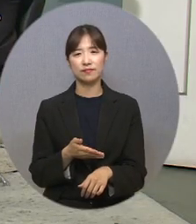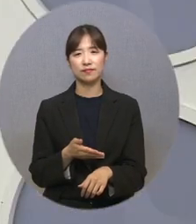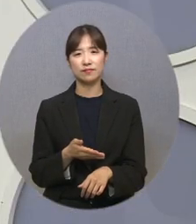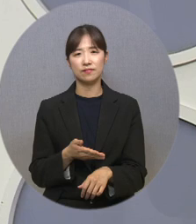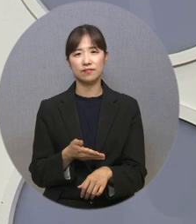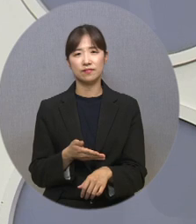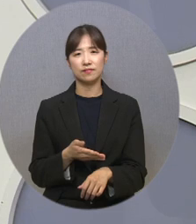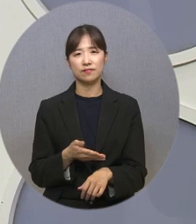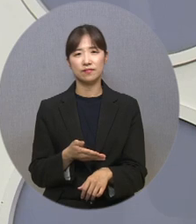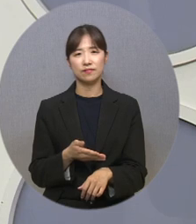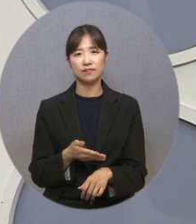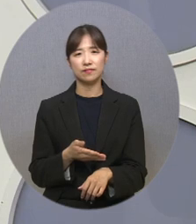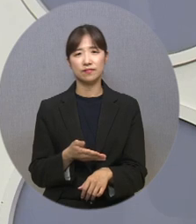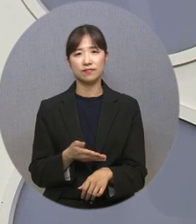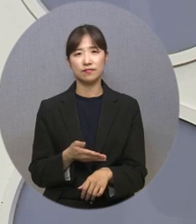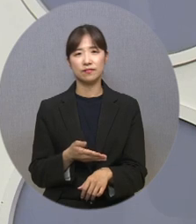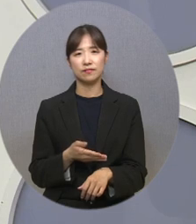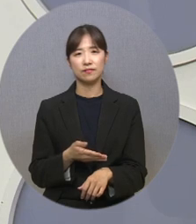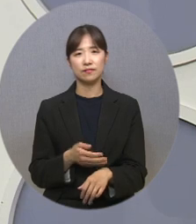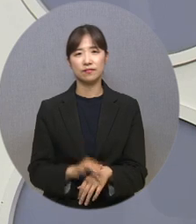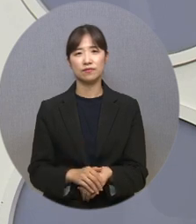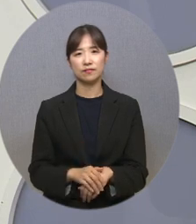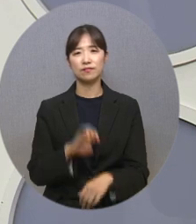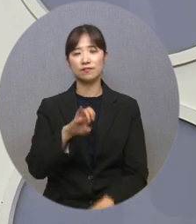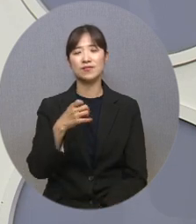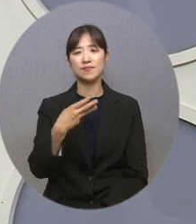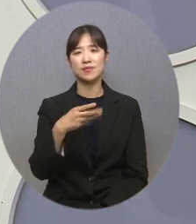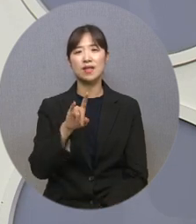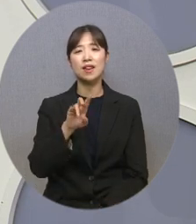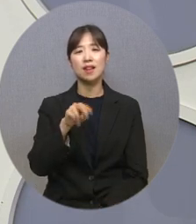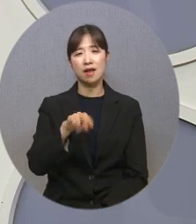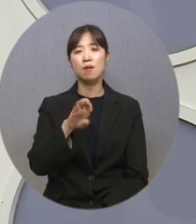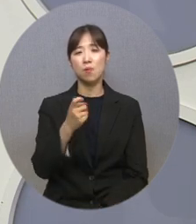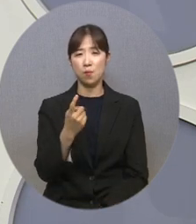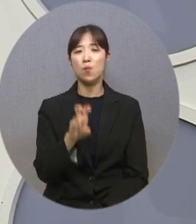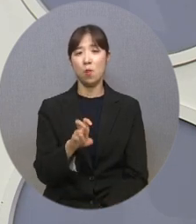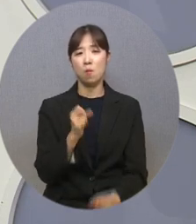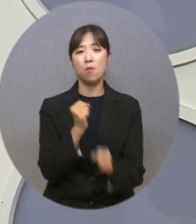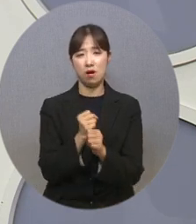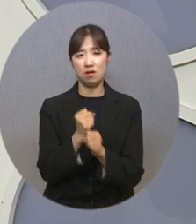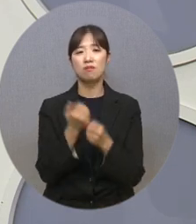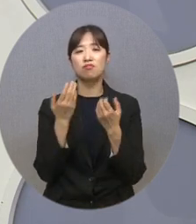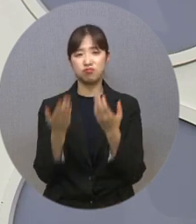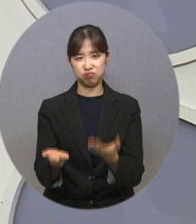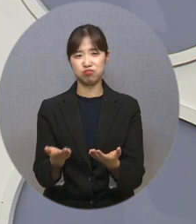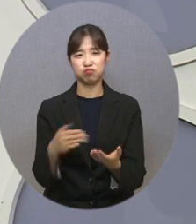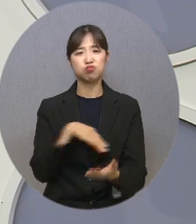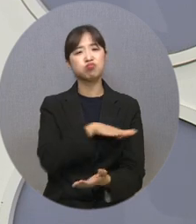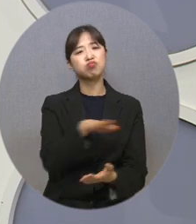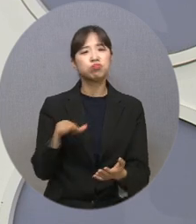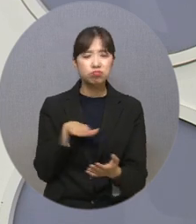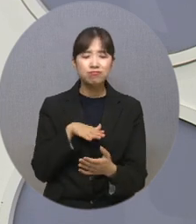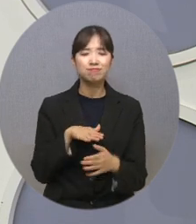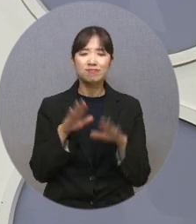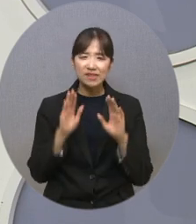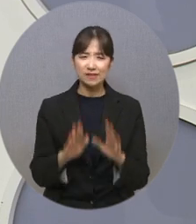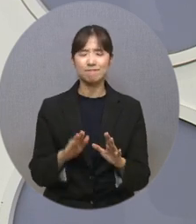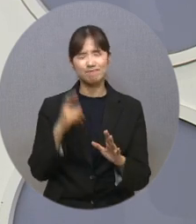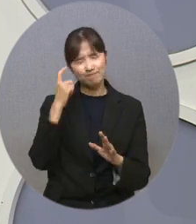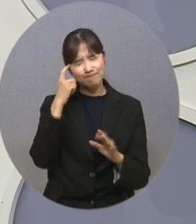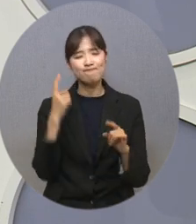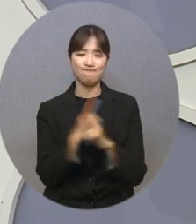개들에게 차세대들에게 차세대들에게 플랫폼을 마련해 주는 기성세대의 그 각성이 어느